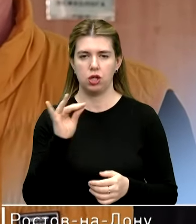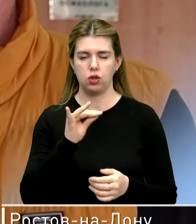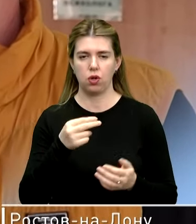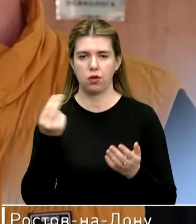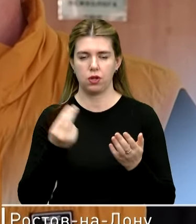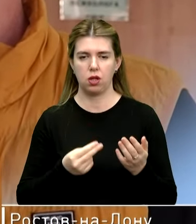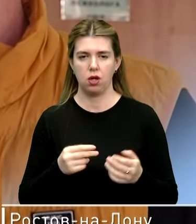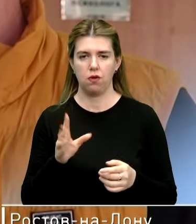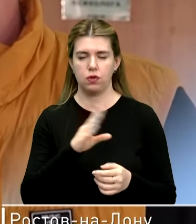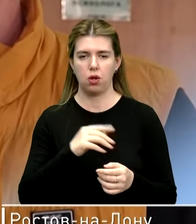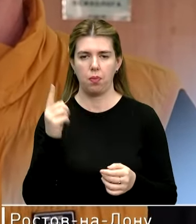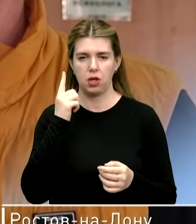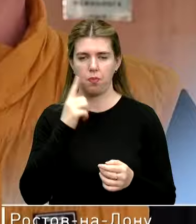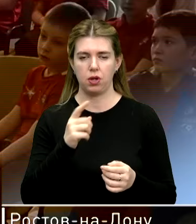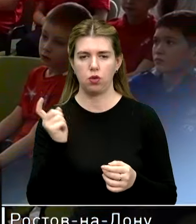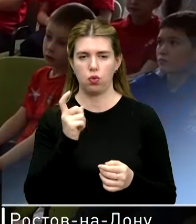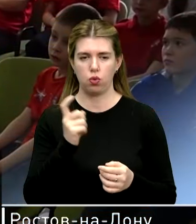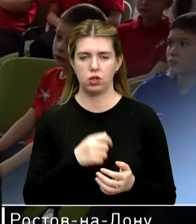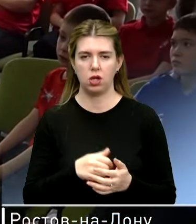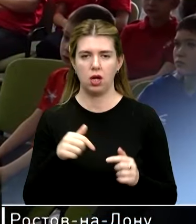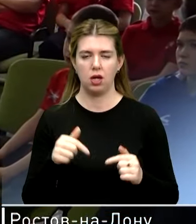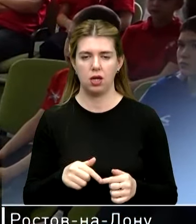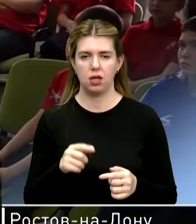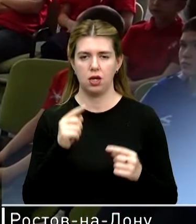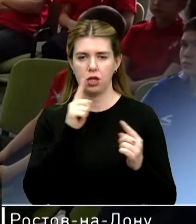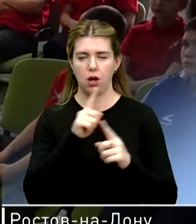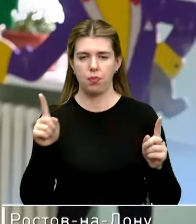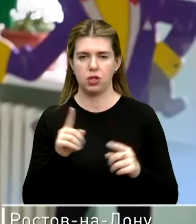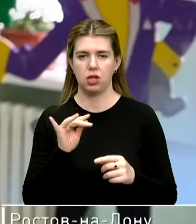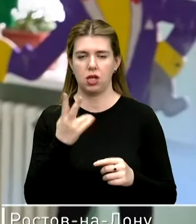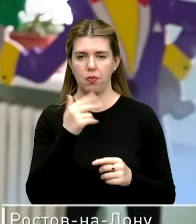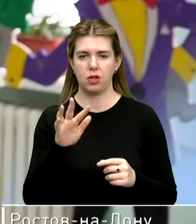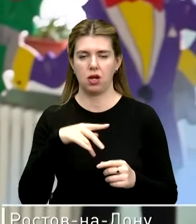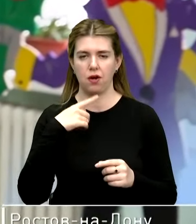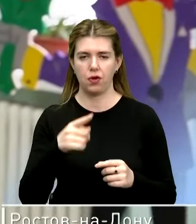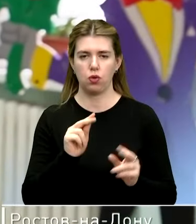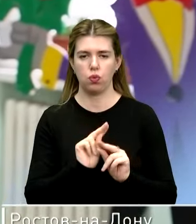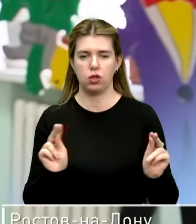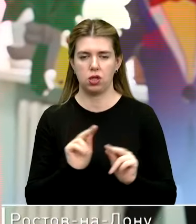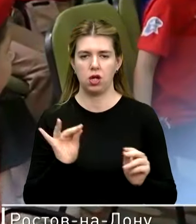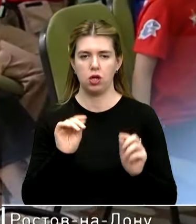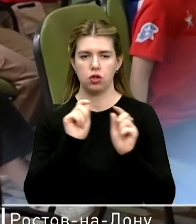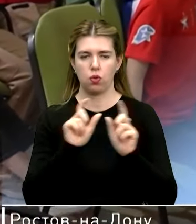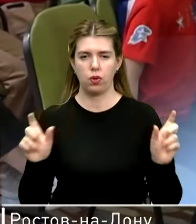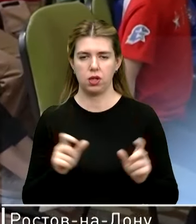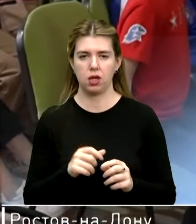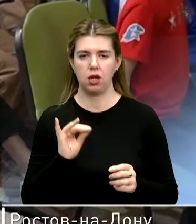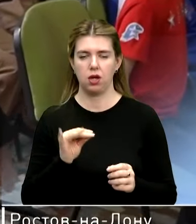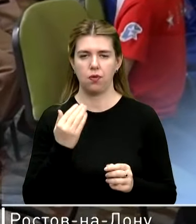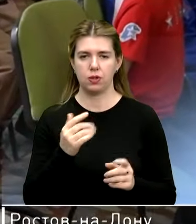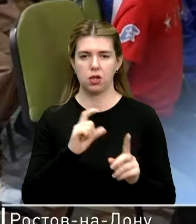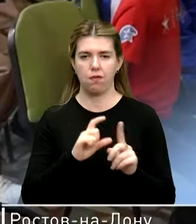Они понимают почерк того или иного художника. Это нестандартно и непривычно, говорят педагоги и школьники. Но по их словам, у